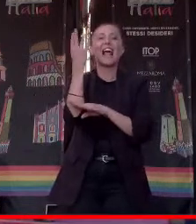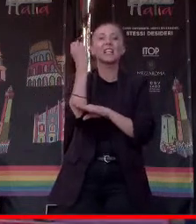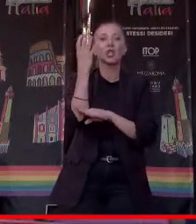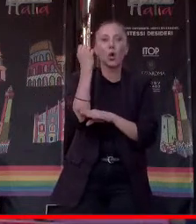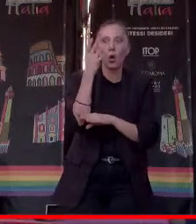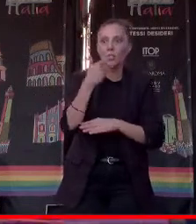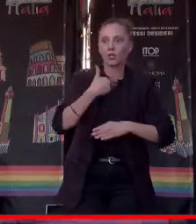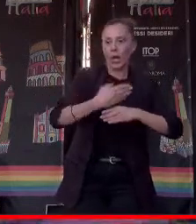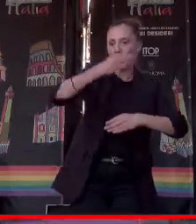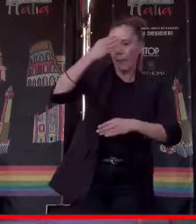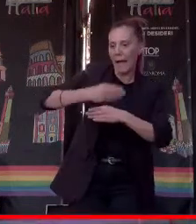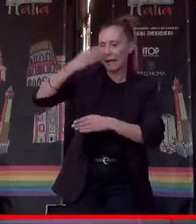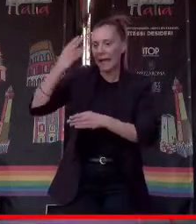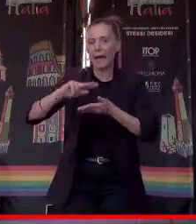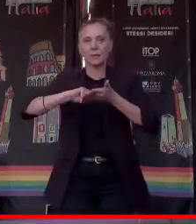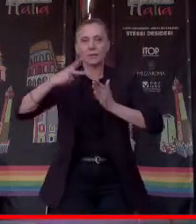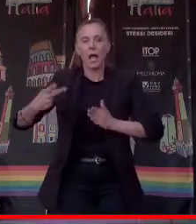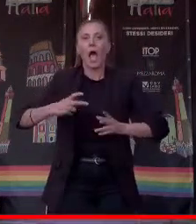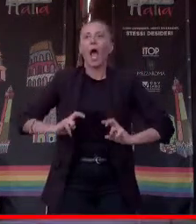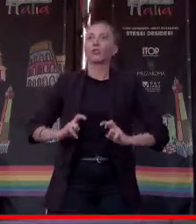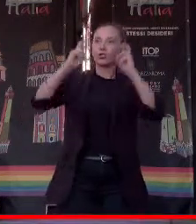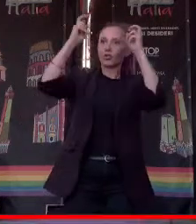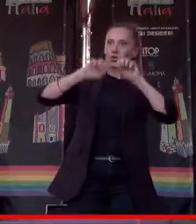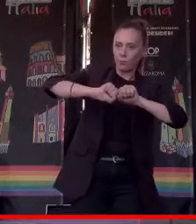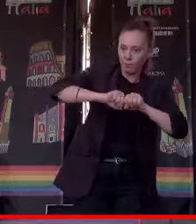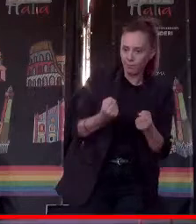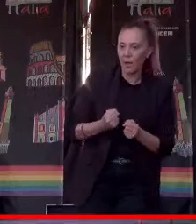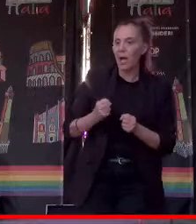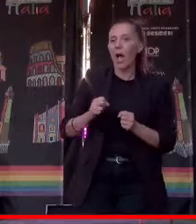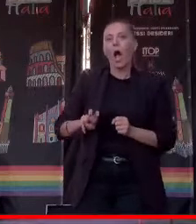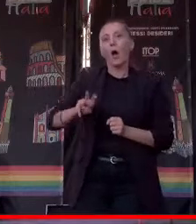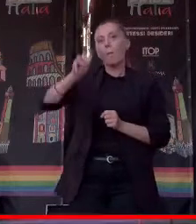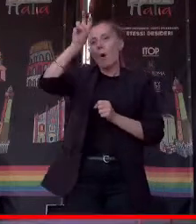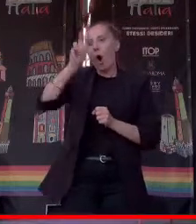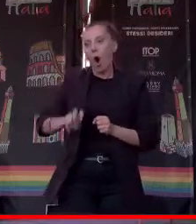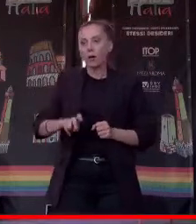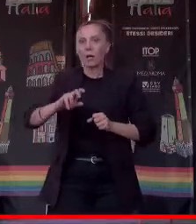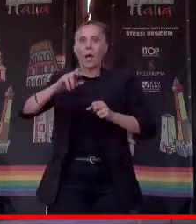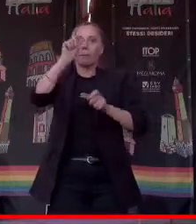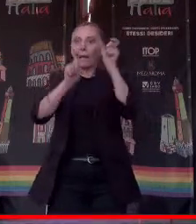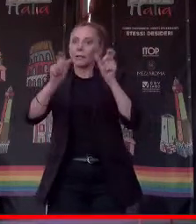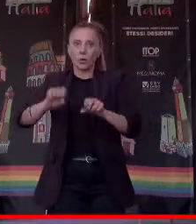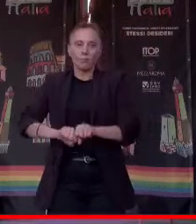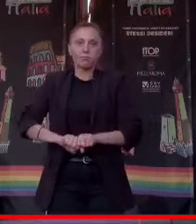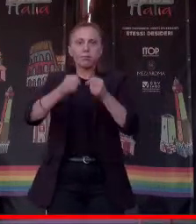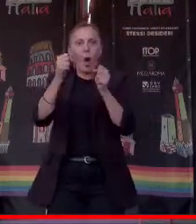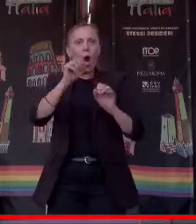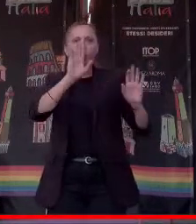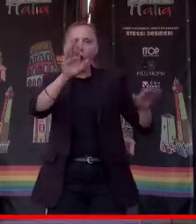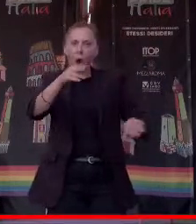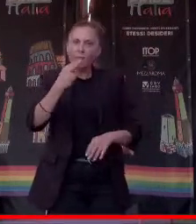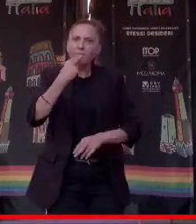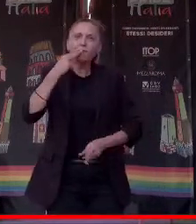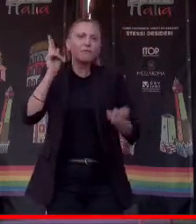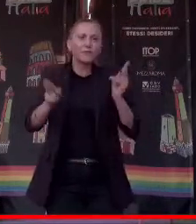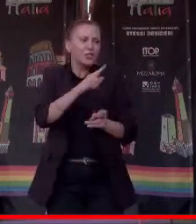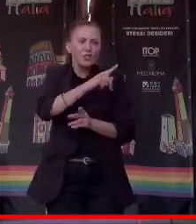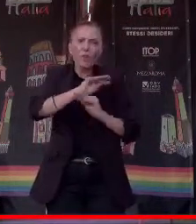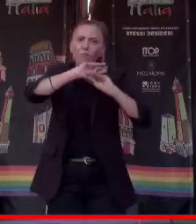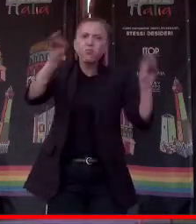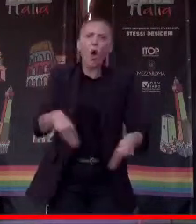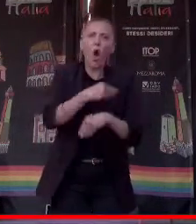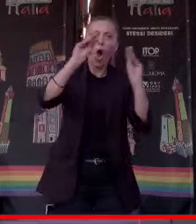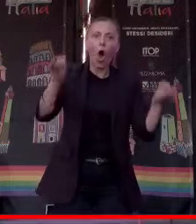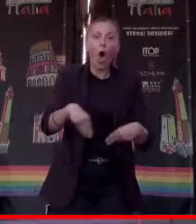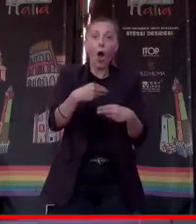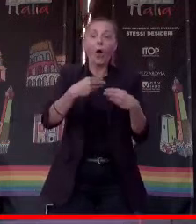barriere architettoniche, ascensore guaste, scale guaste, persone guaste, Oh, manco un vigile c'era, cioè, eccolo, eccolo. Qua, ma hanno mandato qua